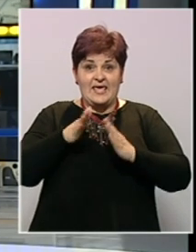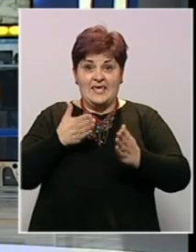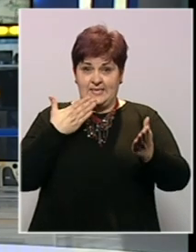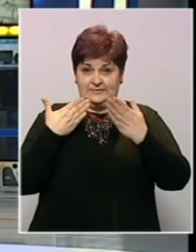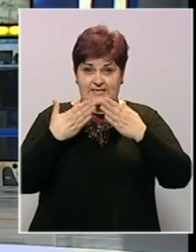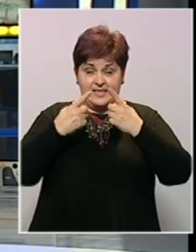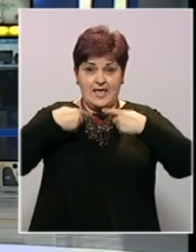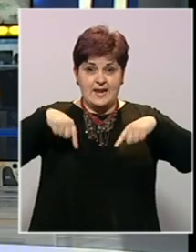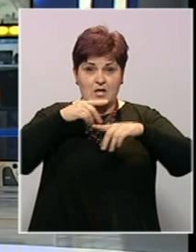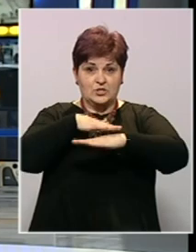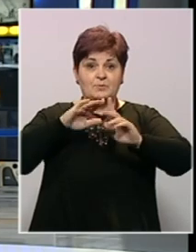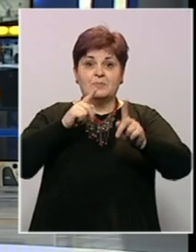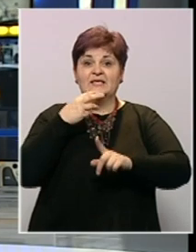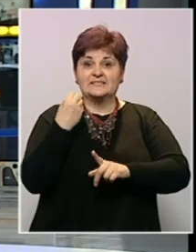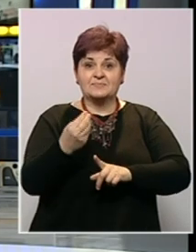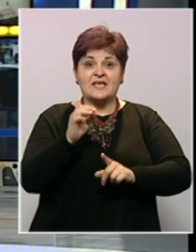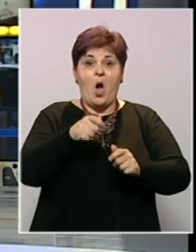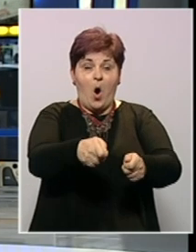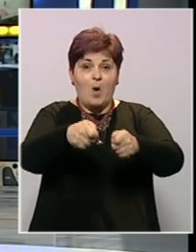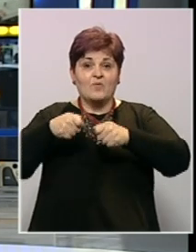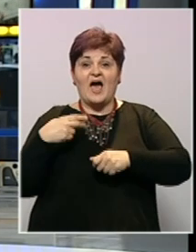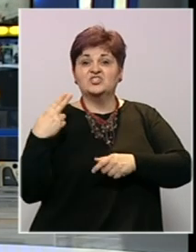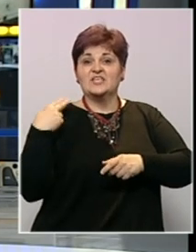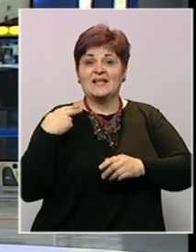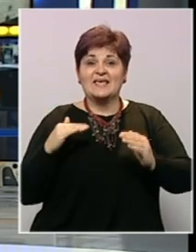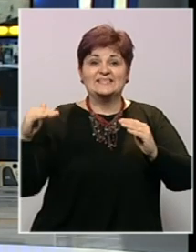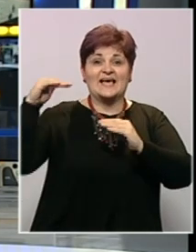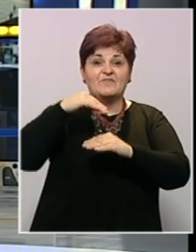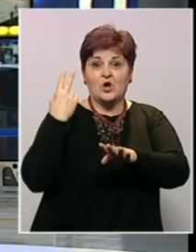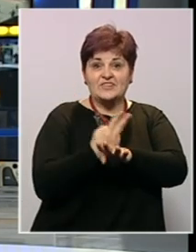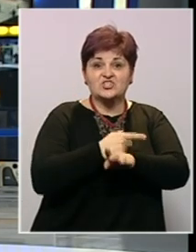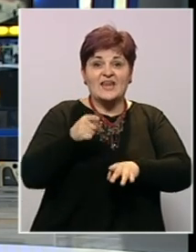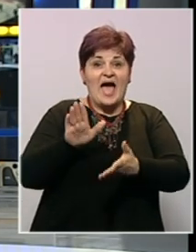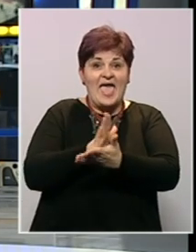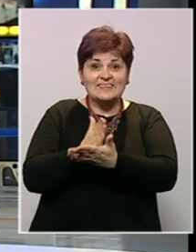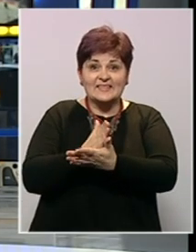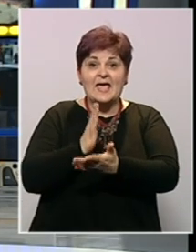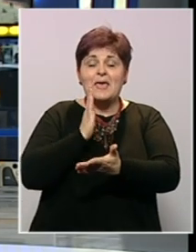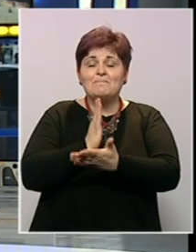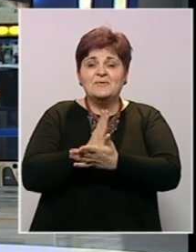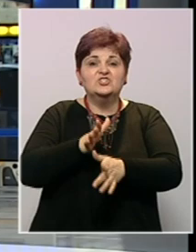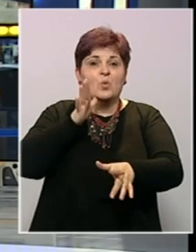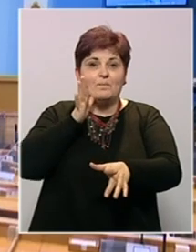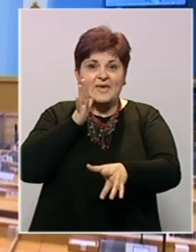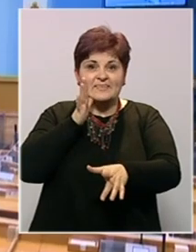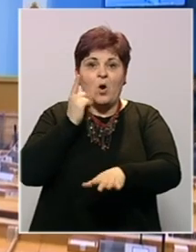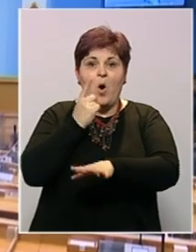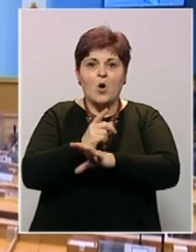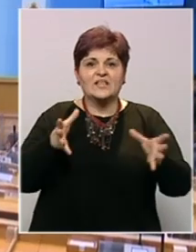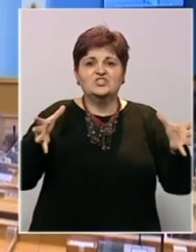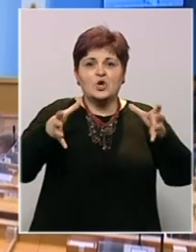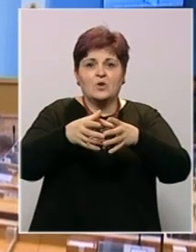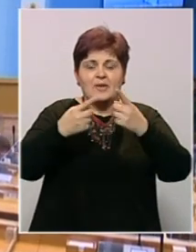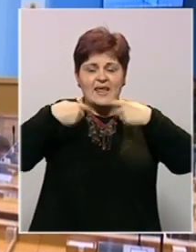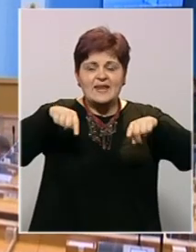Izvanredna sjednica Narodne skupštine Republike Srpske o povlačenju nadležnosti s razine države na entitet bit će održana u petak, odlučuje